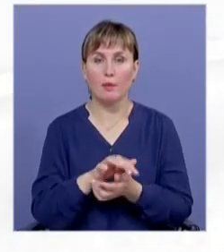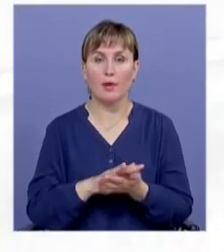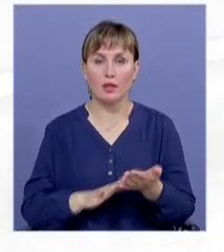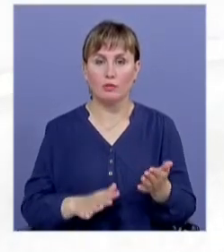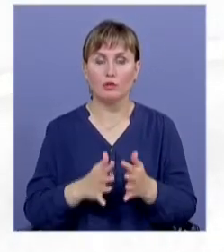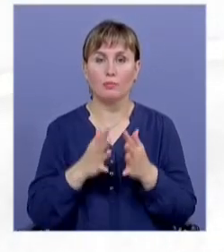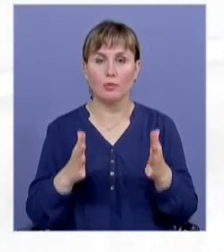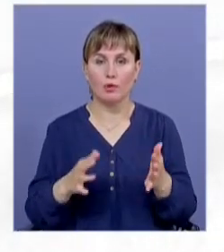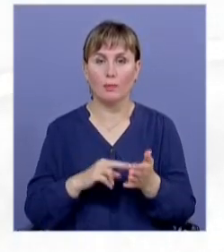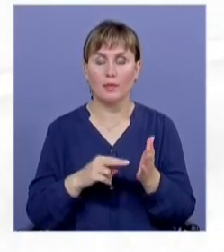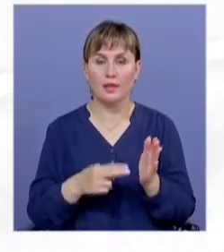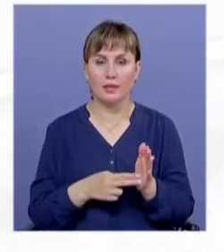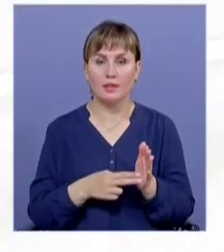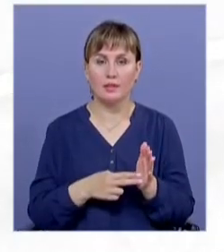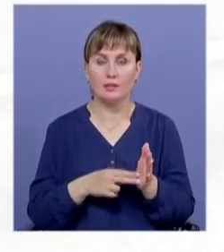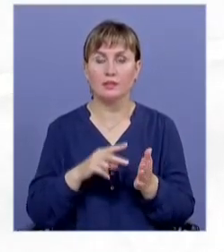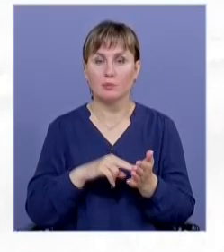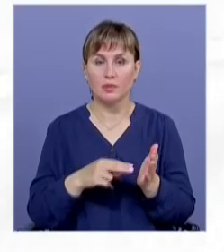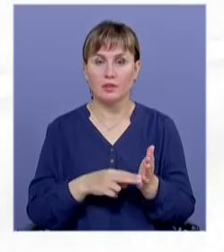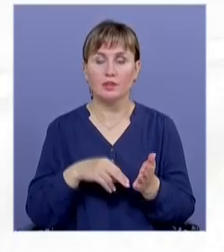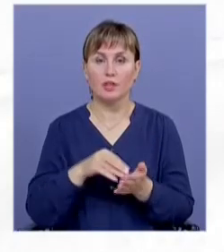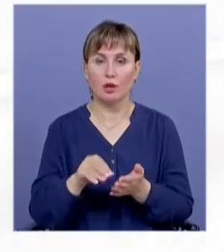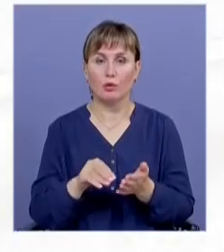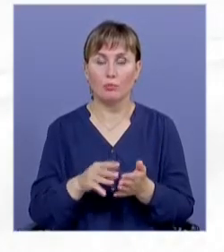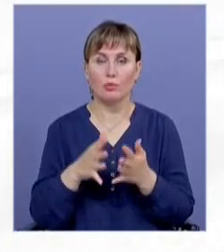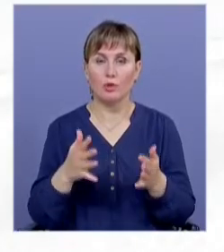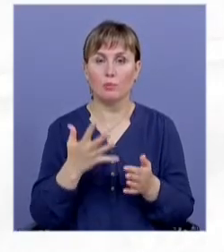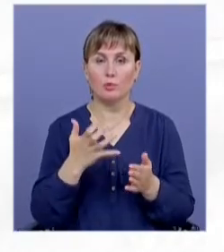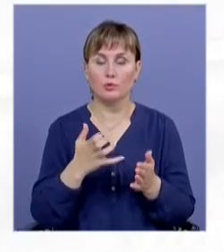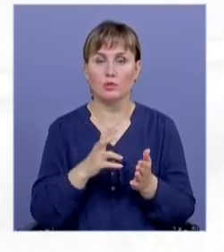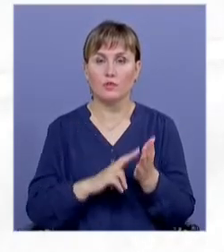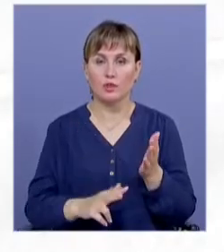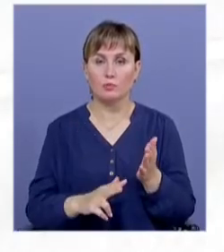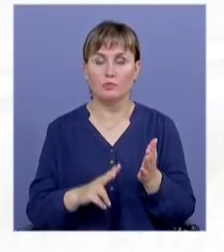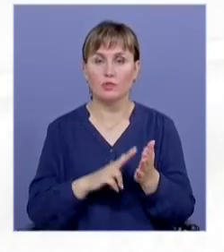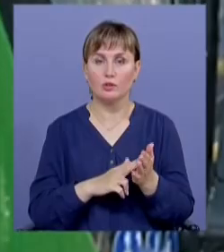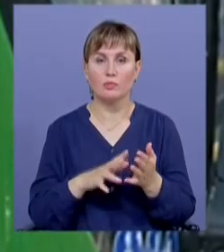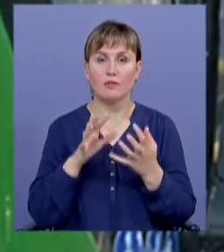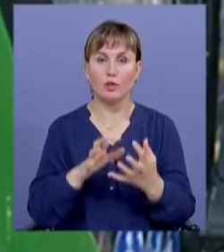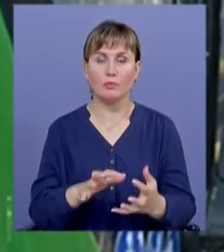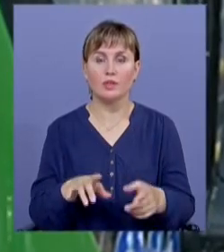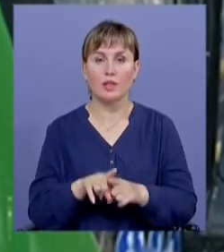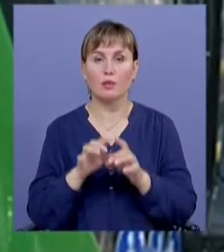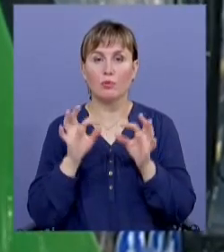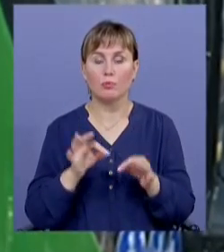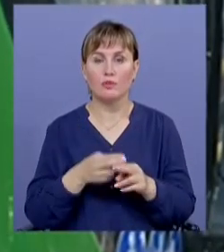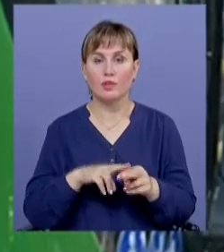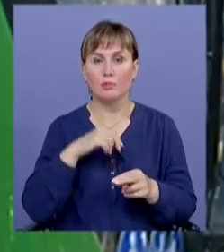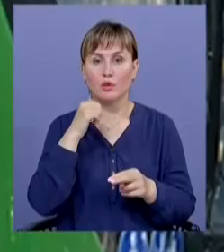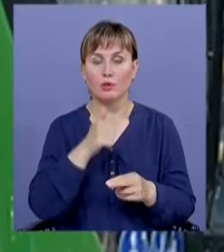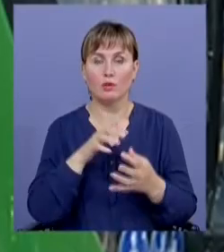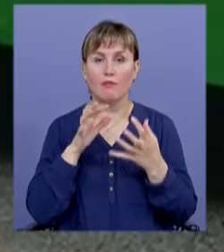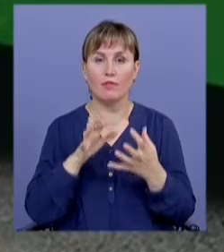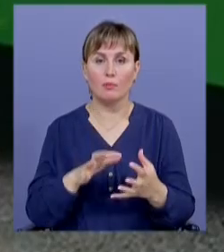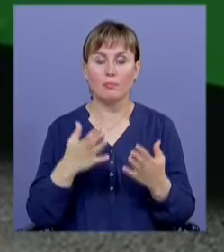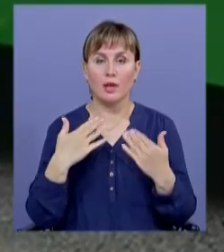продолжится, будет запланировано закуп более 588 автобусов. Таким образом, в этом году автобусный